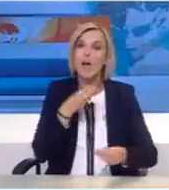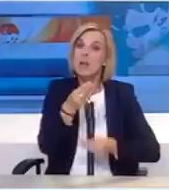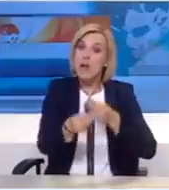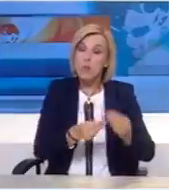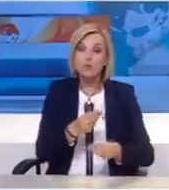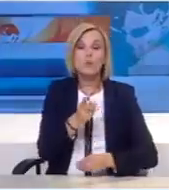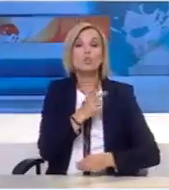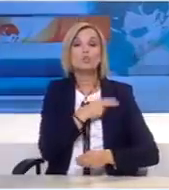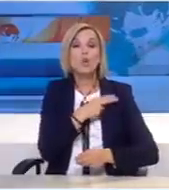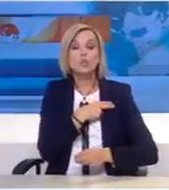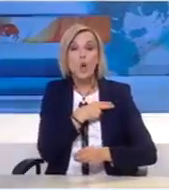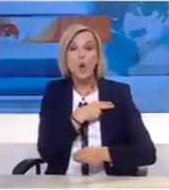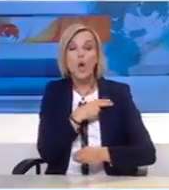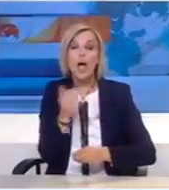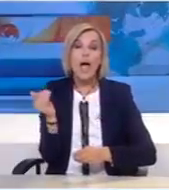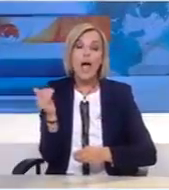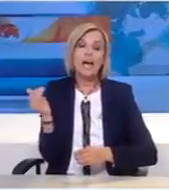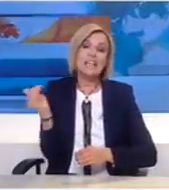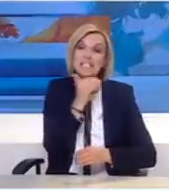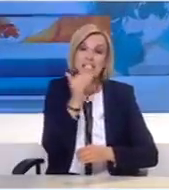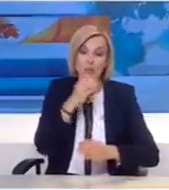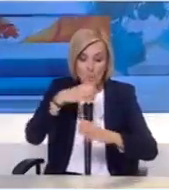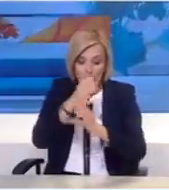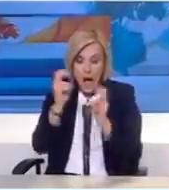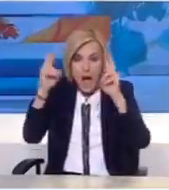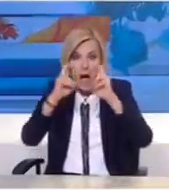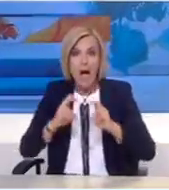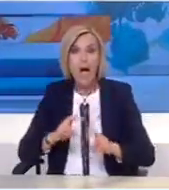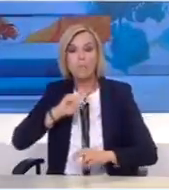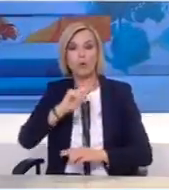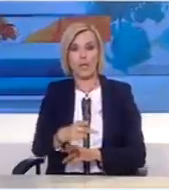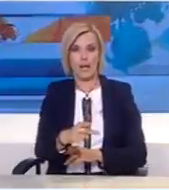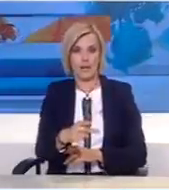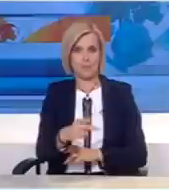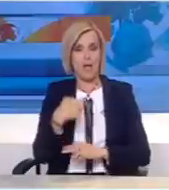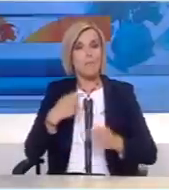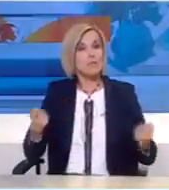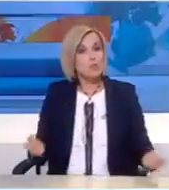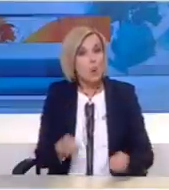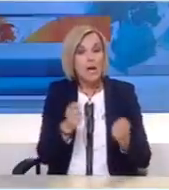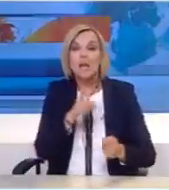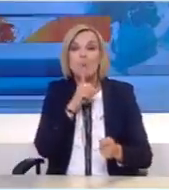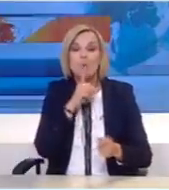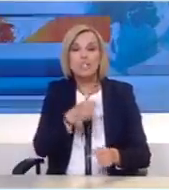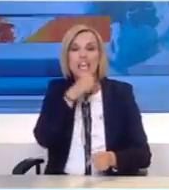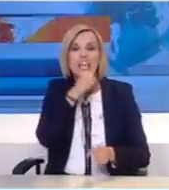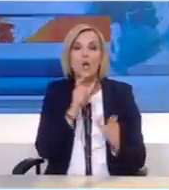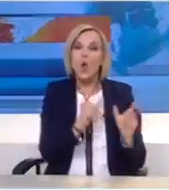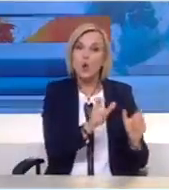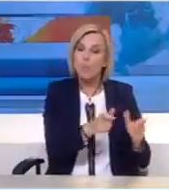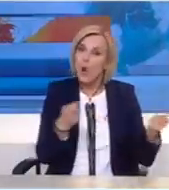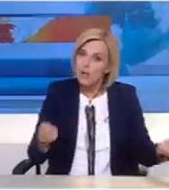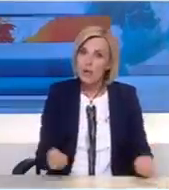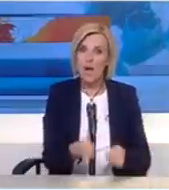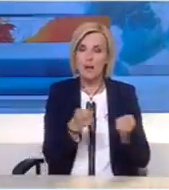του εργαστηριακού ελέγχου πιο σύντομα από ό,τι το κάνω σε οποιαδήποτε άλλη περίπτωση. Το κάναμε και στο γυροκομείο. Κάθε δύο μέρες, κάθε τρεις μέρες, ανάλογα με την αιμοκάθαρση.